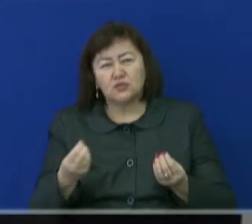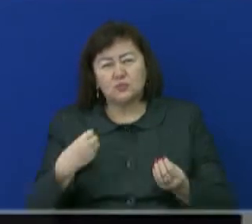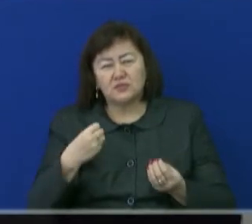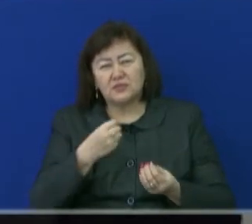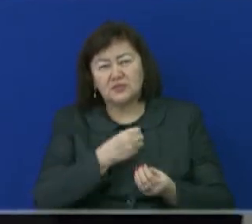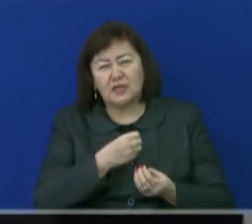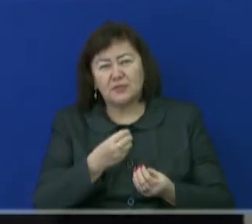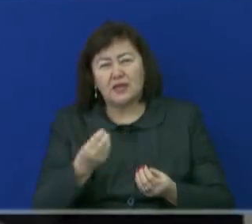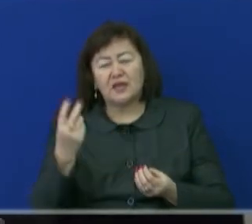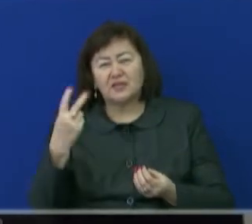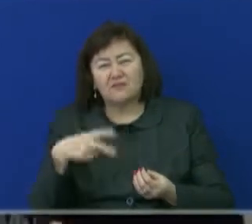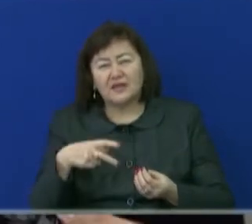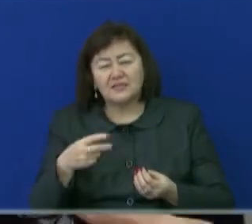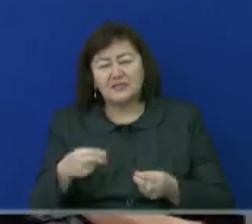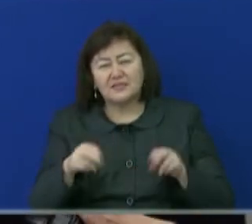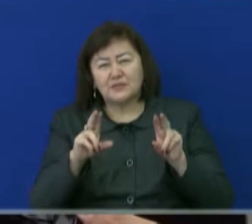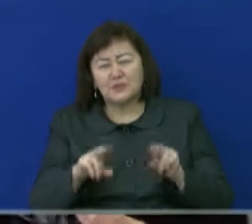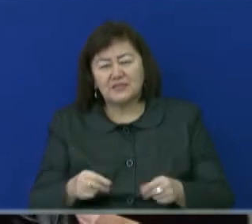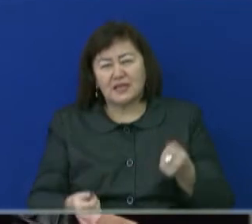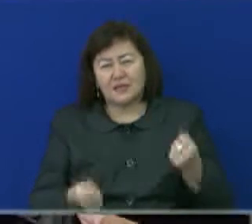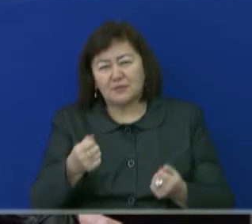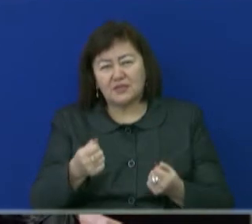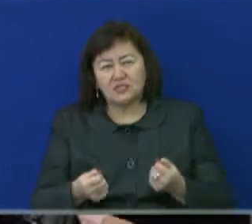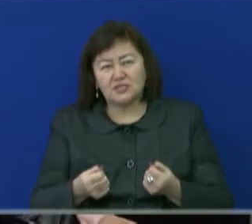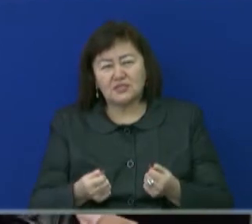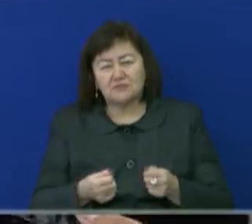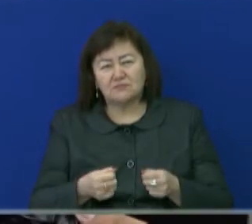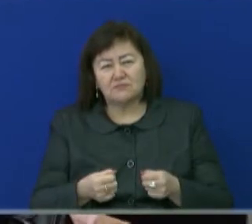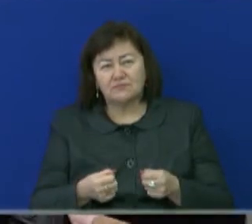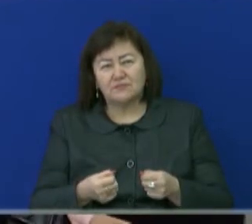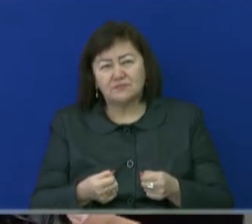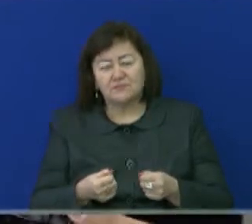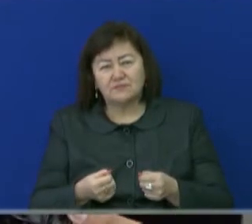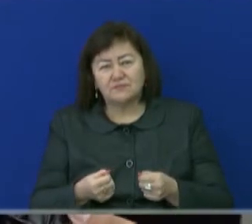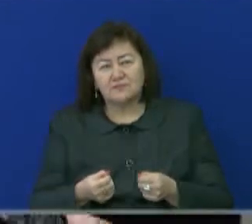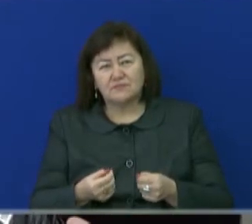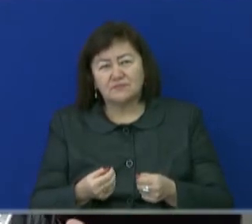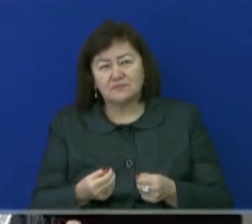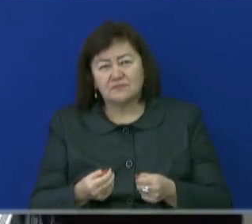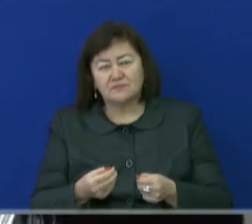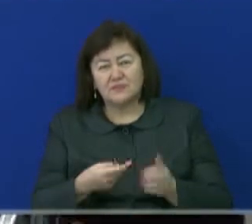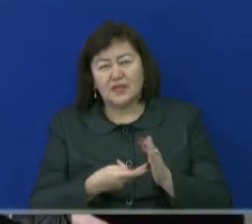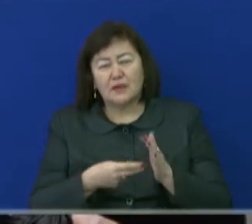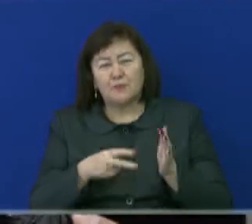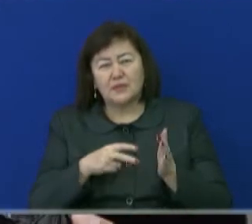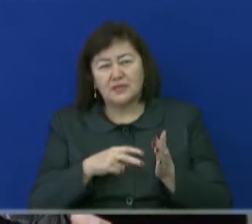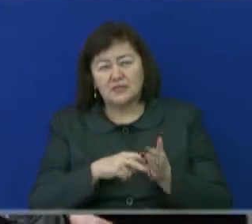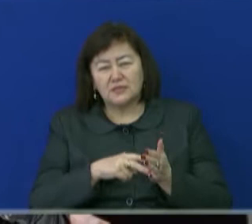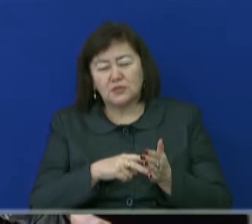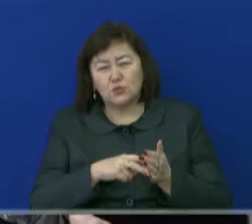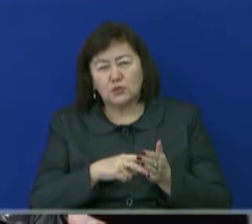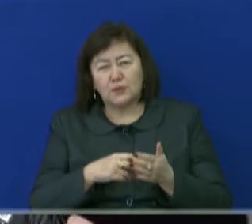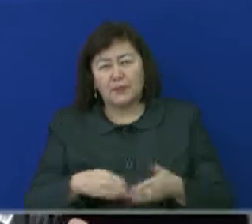20 автокөлік Нива маркалы оны өзіміздің ішкі автопарктен